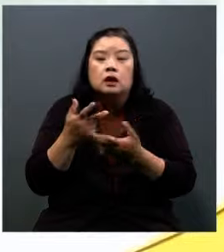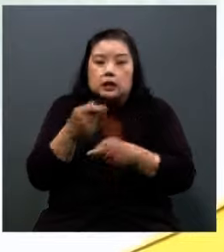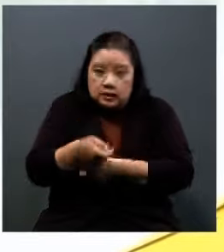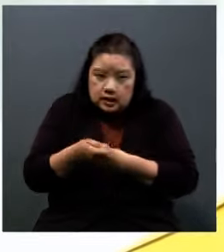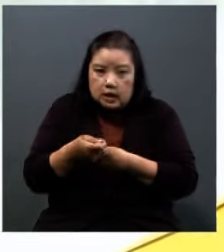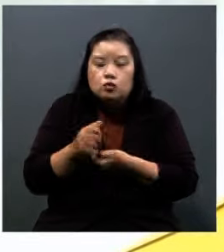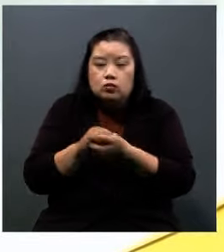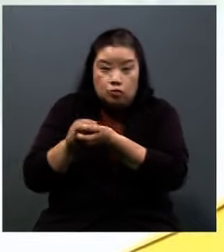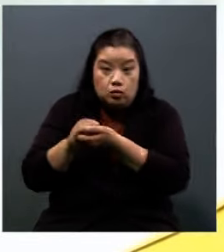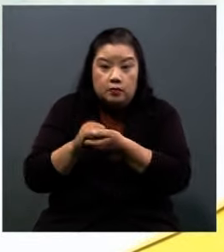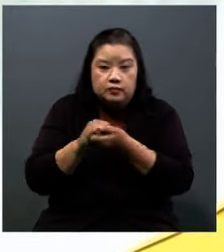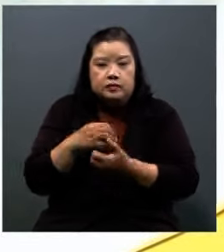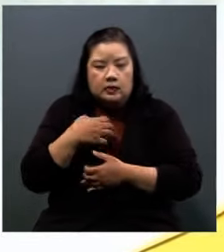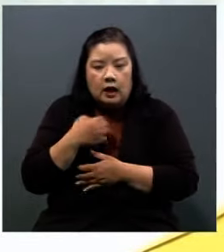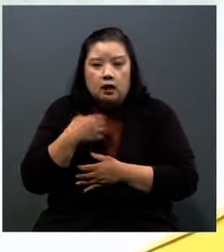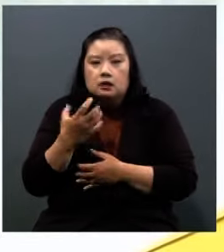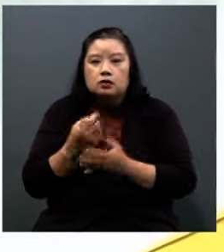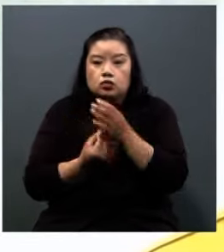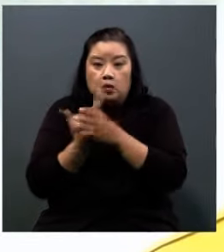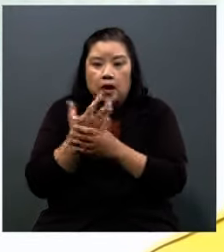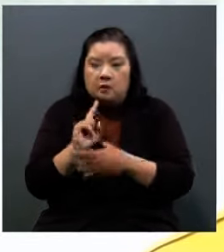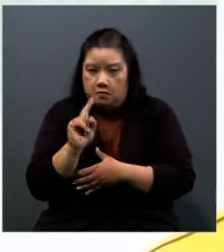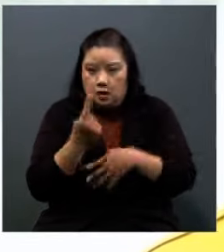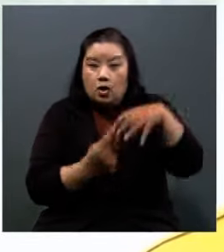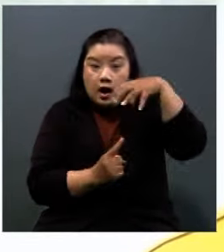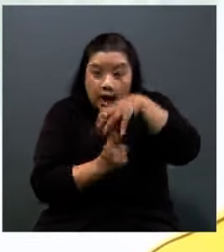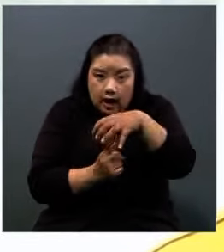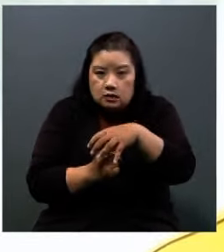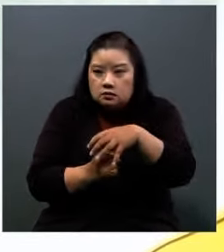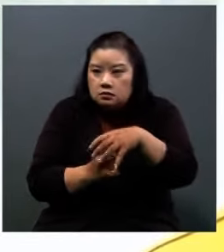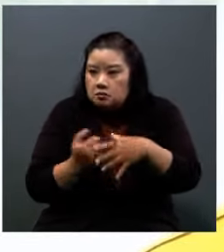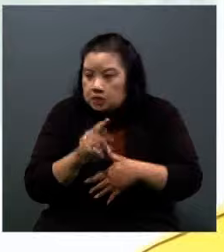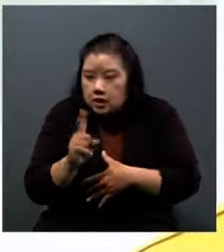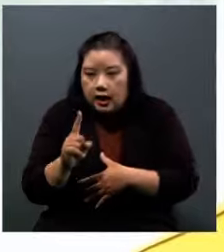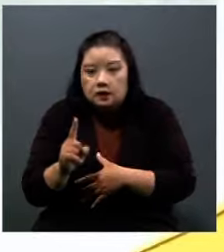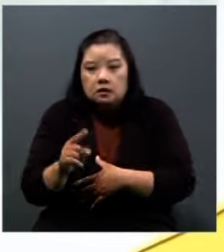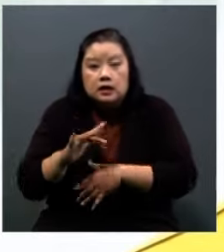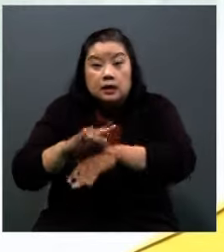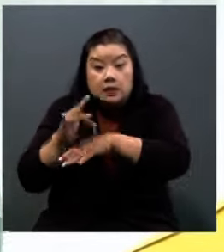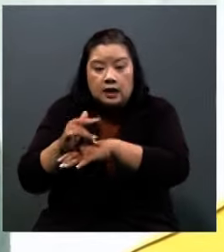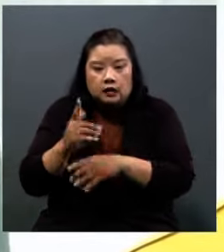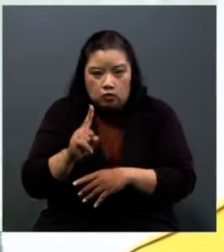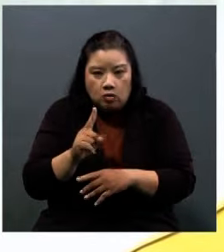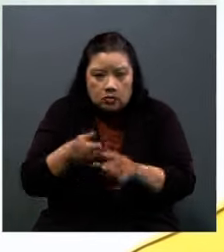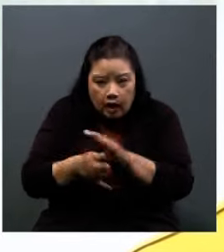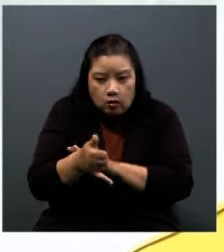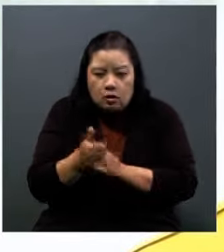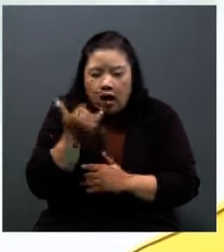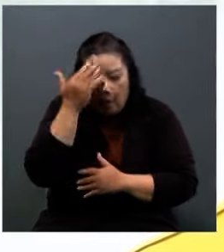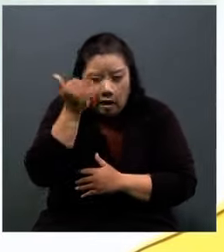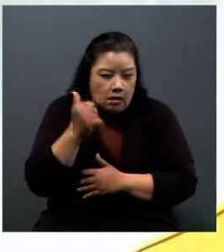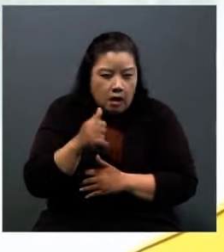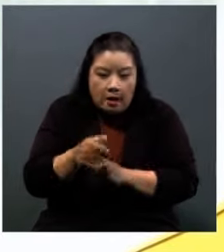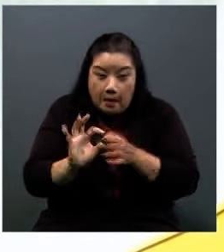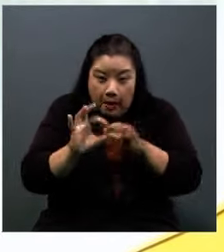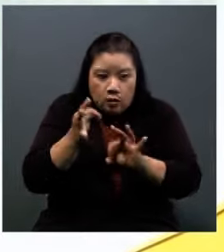หาวิธีการที่เราสามารถปลูกเห็ดที่ชาวบ้านจะไปเผาป่าไปหามาหรือปลูกผักหวานที่มีกิโลละ200-300 บาทตรงนี้เพื่อให้เขาปลูก